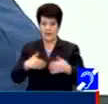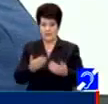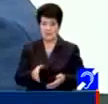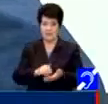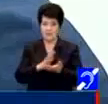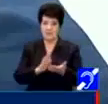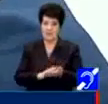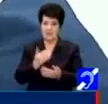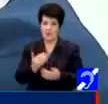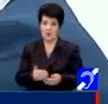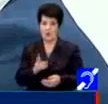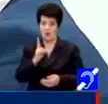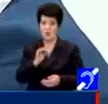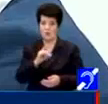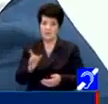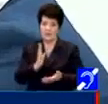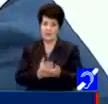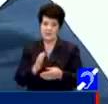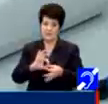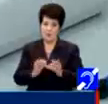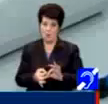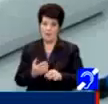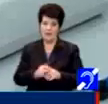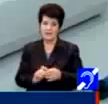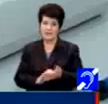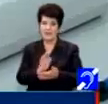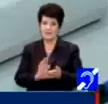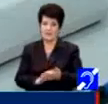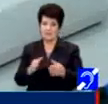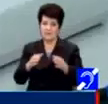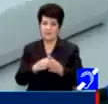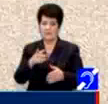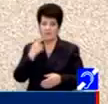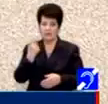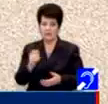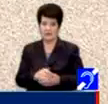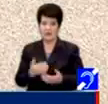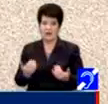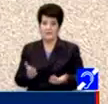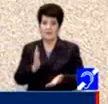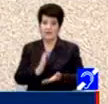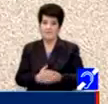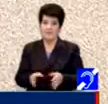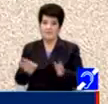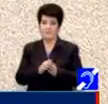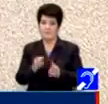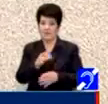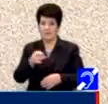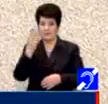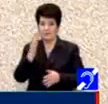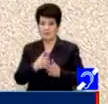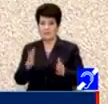întrucât înregistrarea lor în cursă este mai complicată decât înregistrarea unui partid politic. Noi astăzi avem cu dumneavoastră în Republica